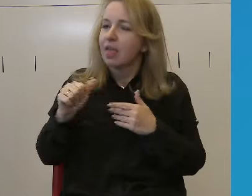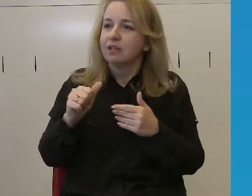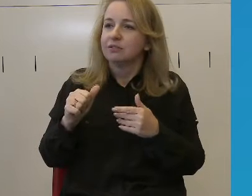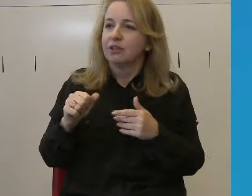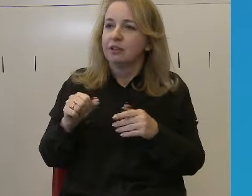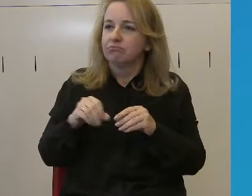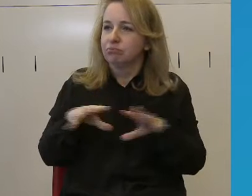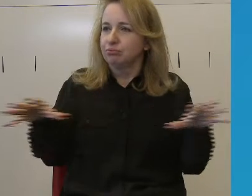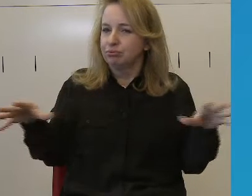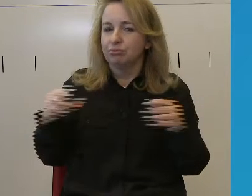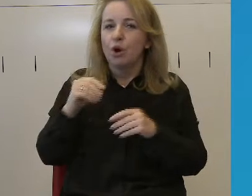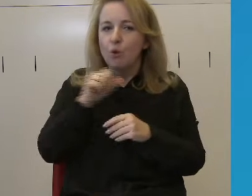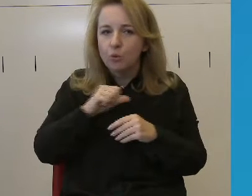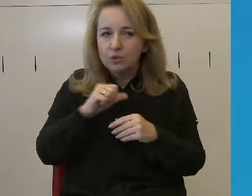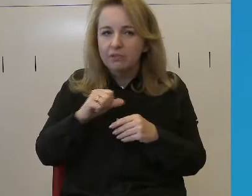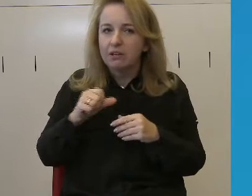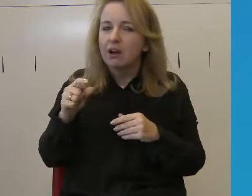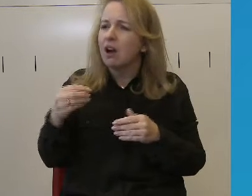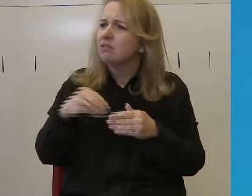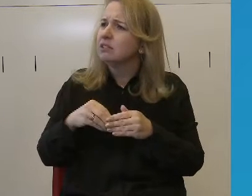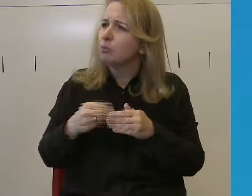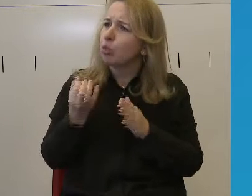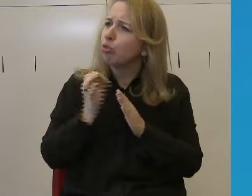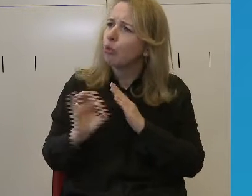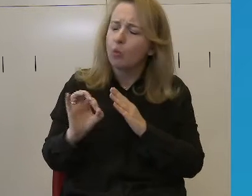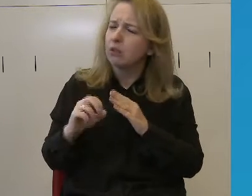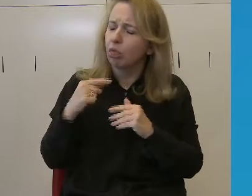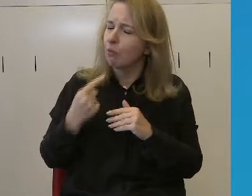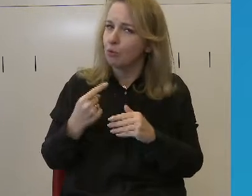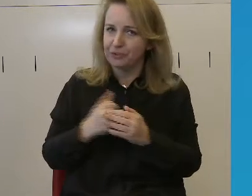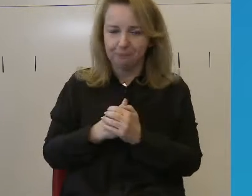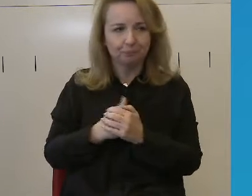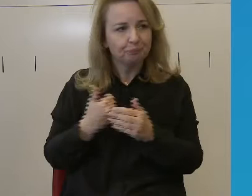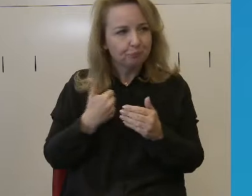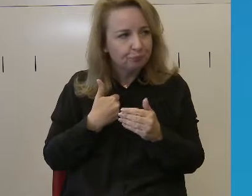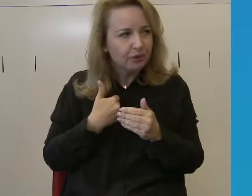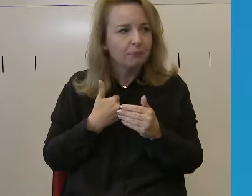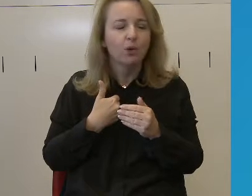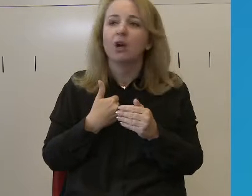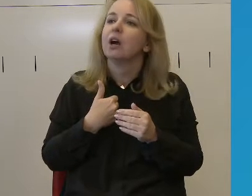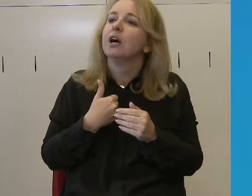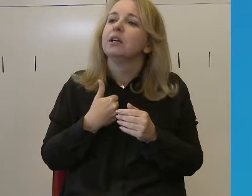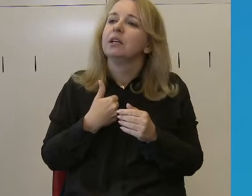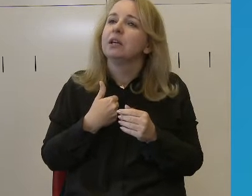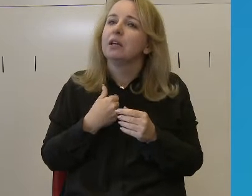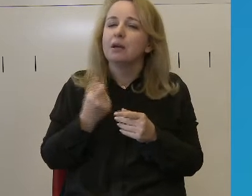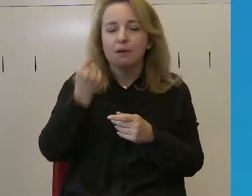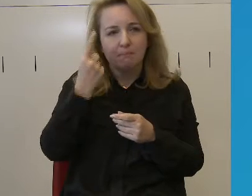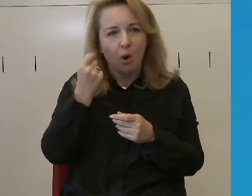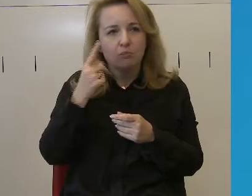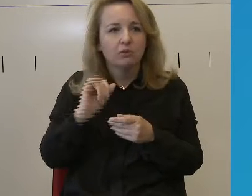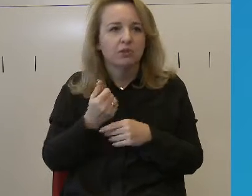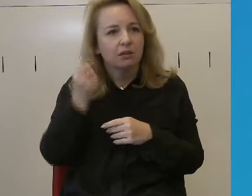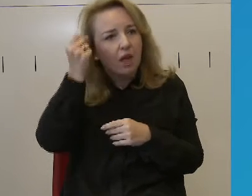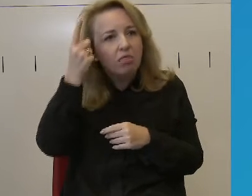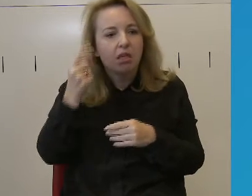nie zawsze bywa precyzyjnie określony. Spotykamy się z takimi koncepcjami jak miasto